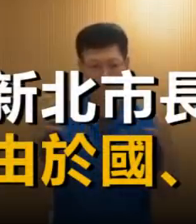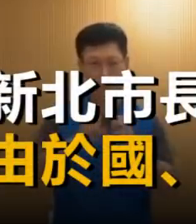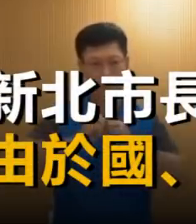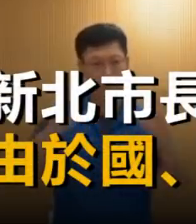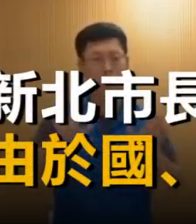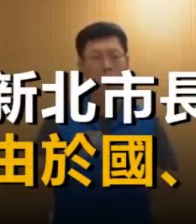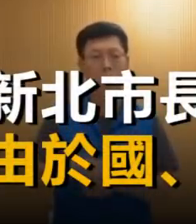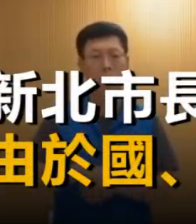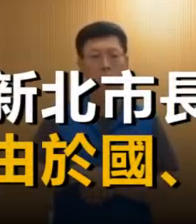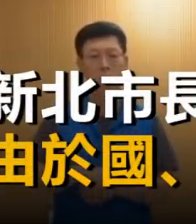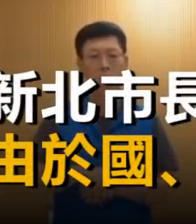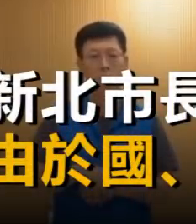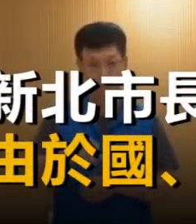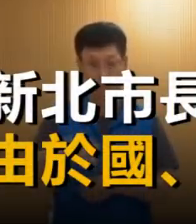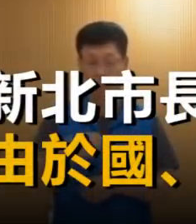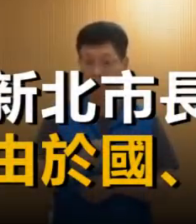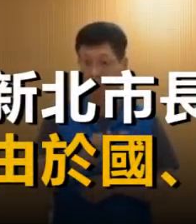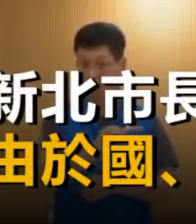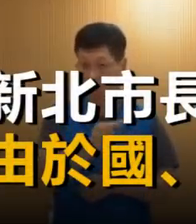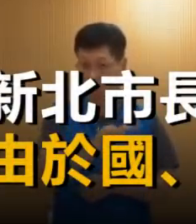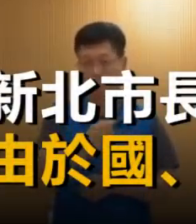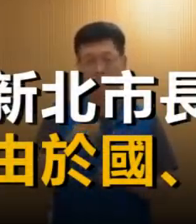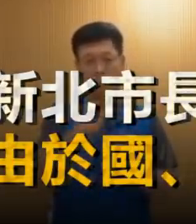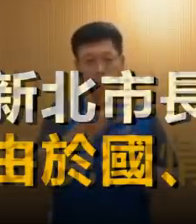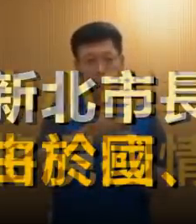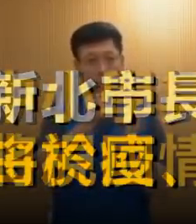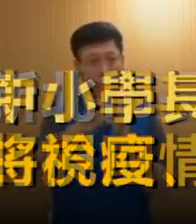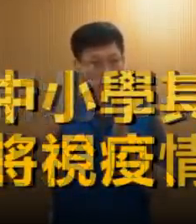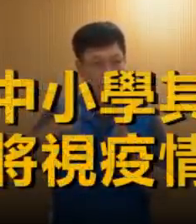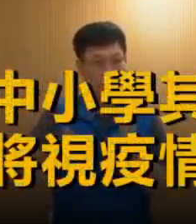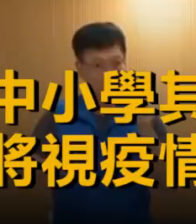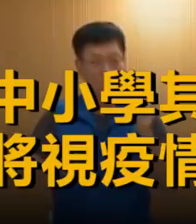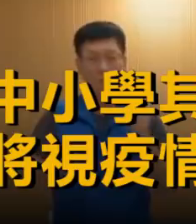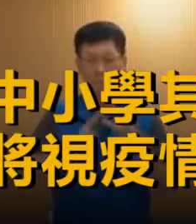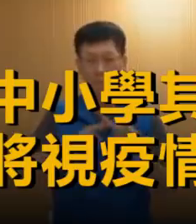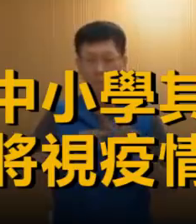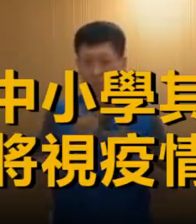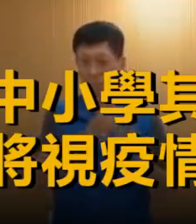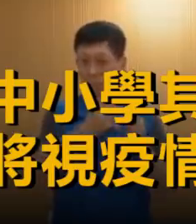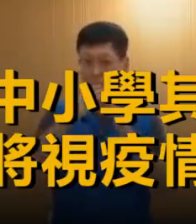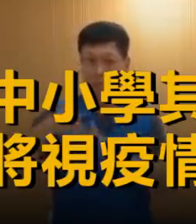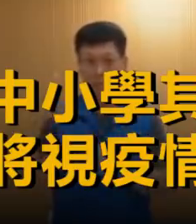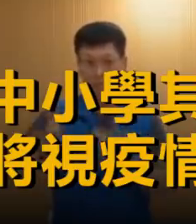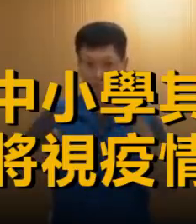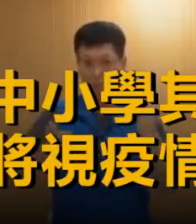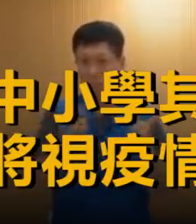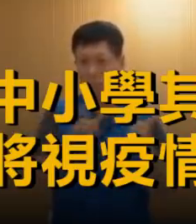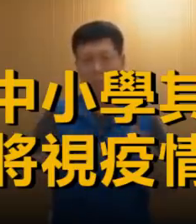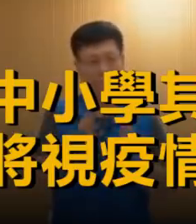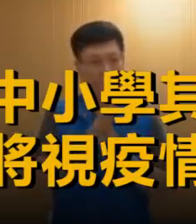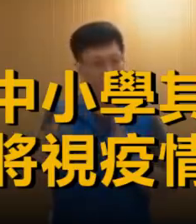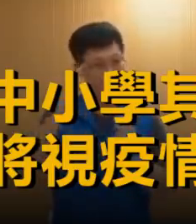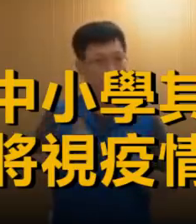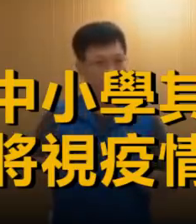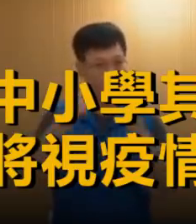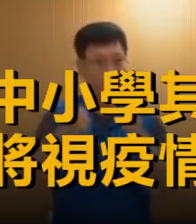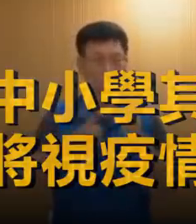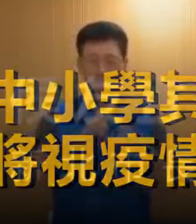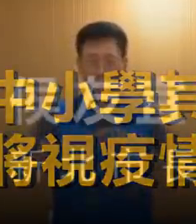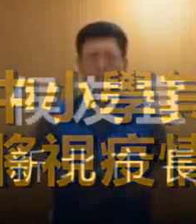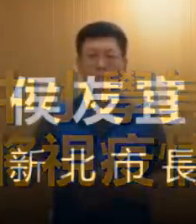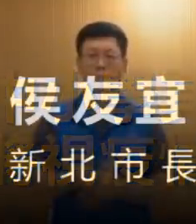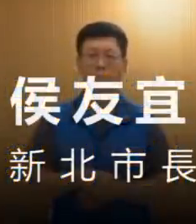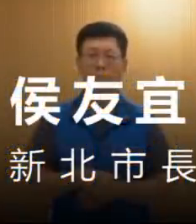所以这个是我们两边的教育局的局长以及两市的市长，大家共同做了这样一个决